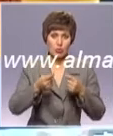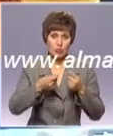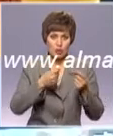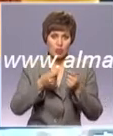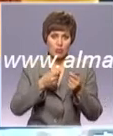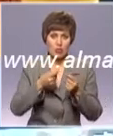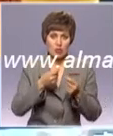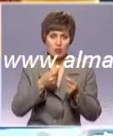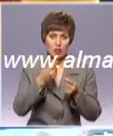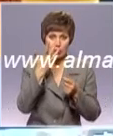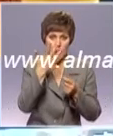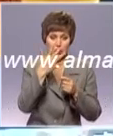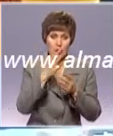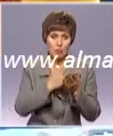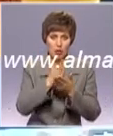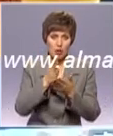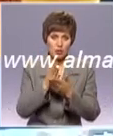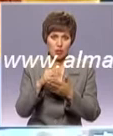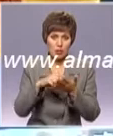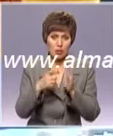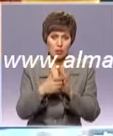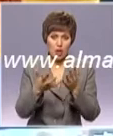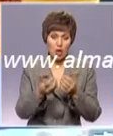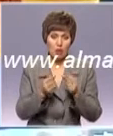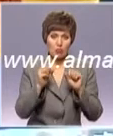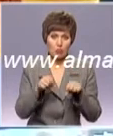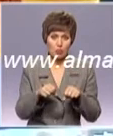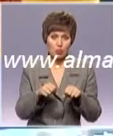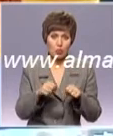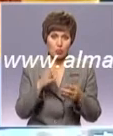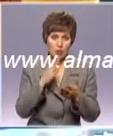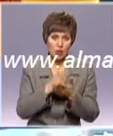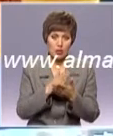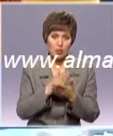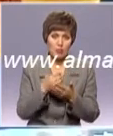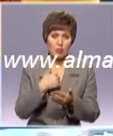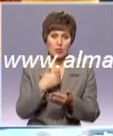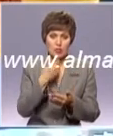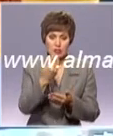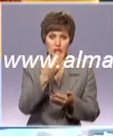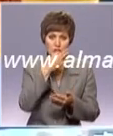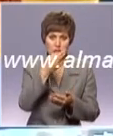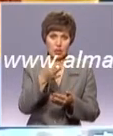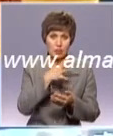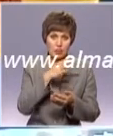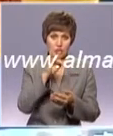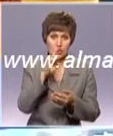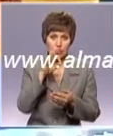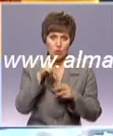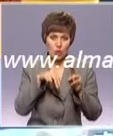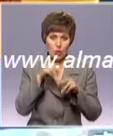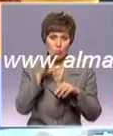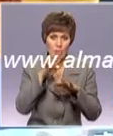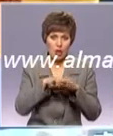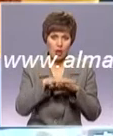осы 5 бағыт бойынша пәтерді алуға болады. Мүмкіндігі бар. Иә, мүмкіндігі бар. Мен сіздерге айтып кетейін, Жылстрой Сбербанк арқылы